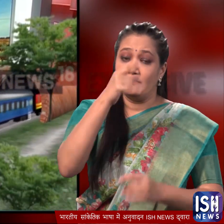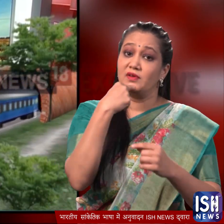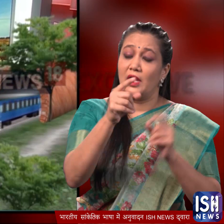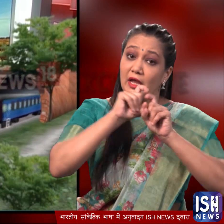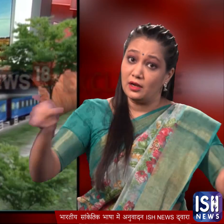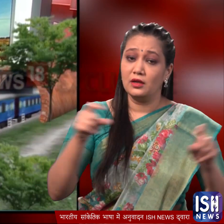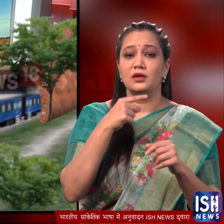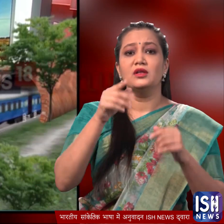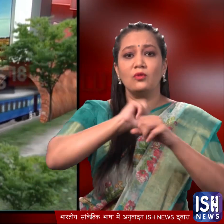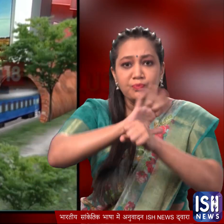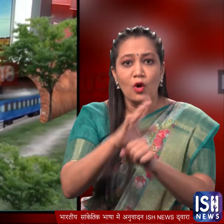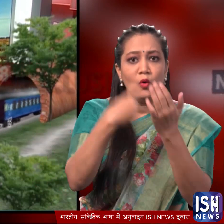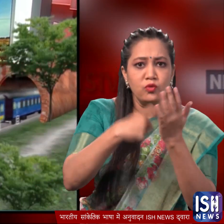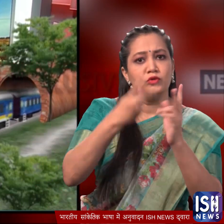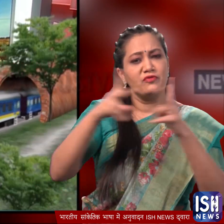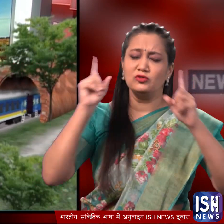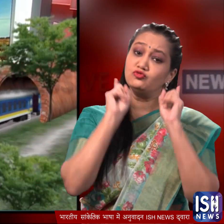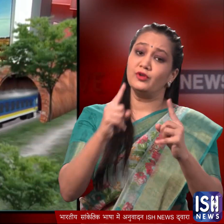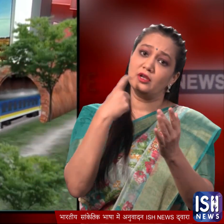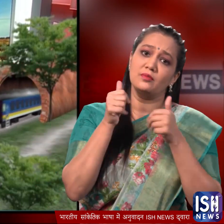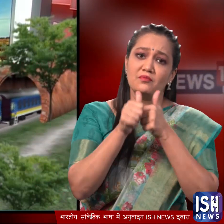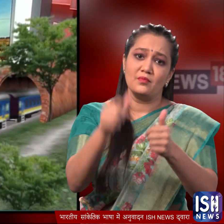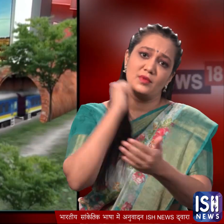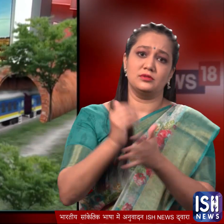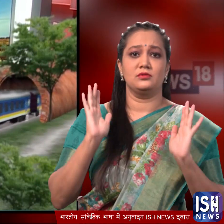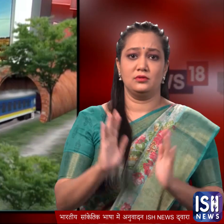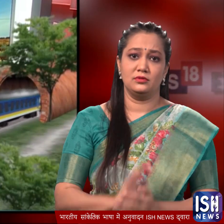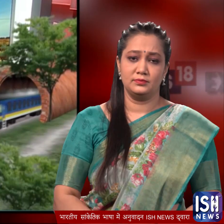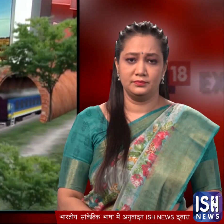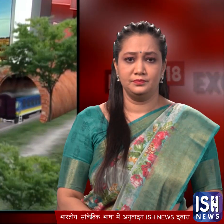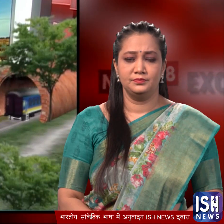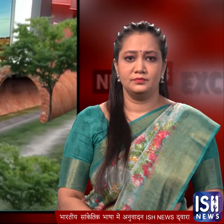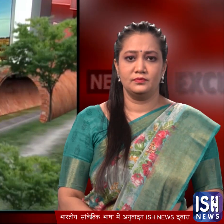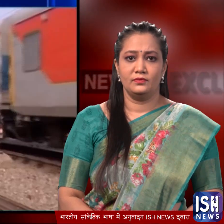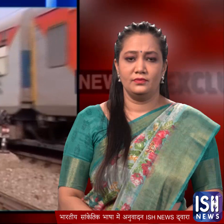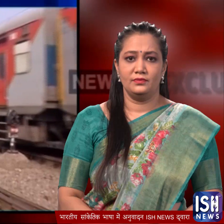ने यह भी साफ किया कि सभी ट्रेनों में कोरोना के नियमों का सख्ती से पालन होता रहेगा।